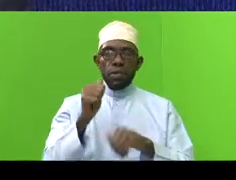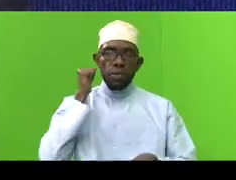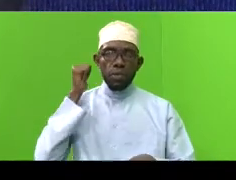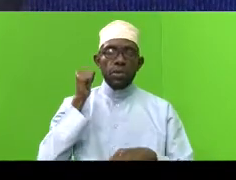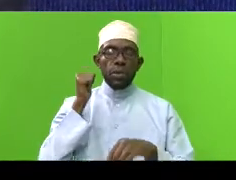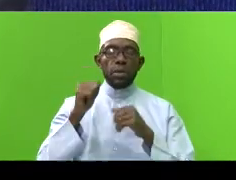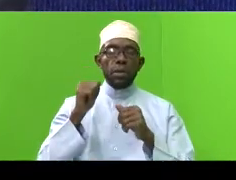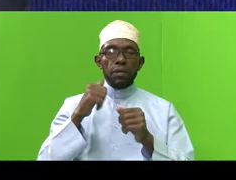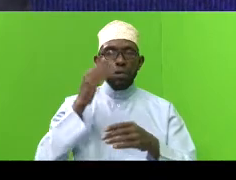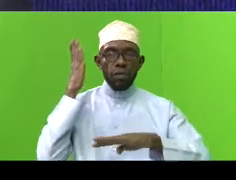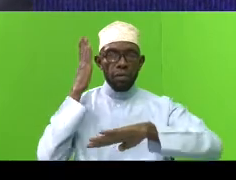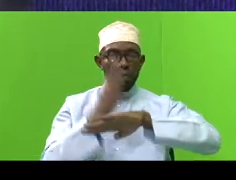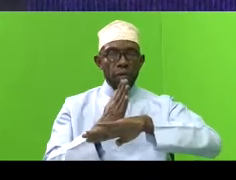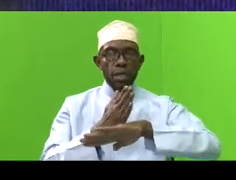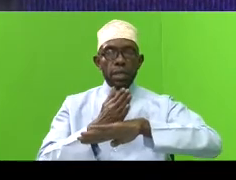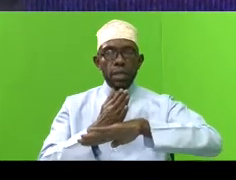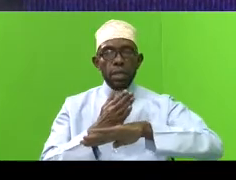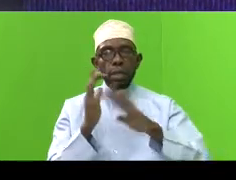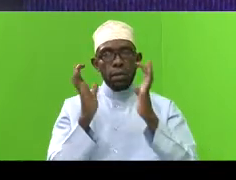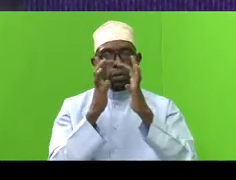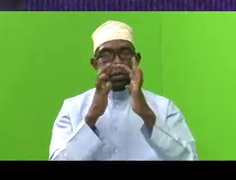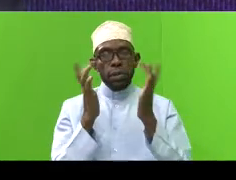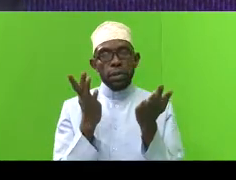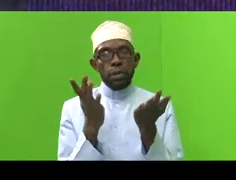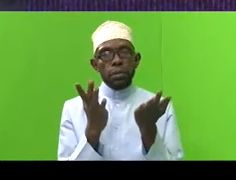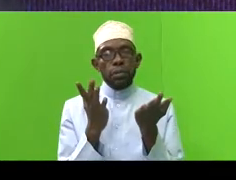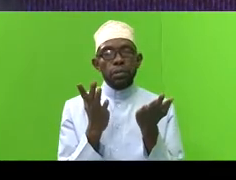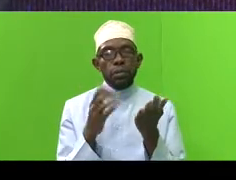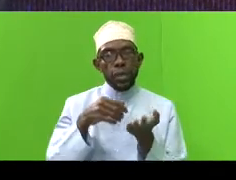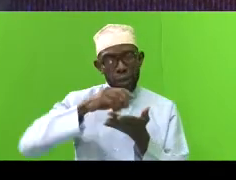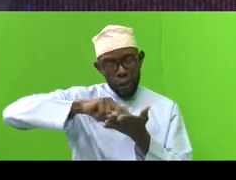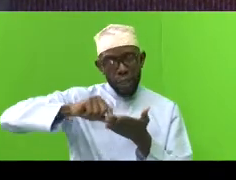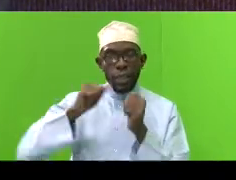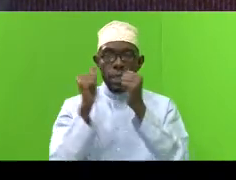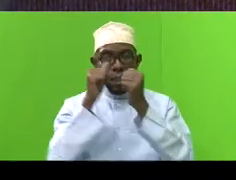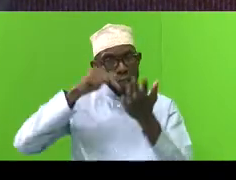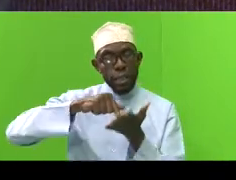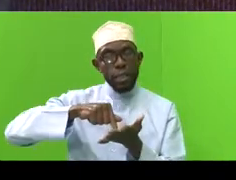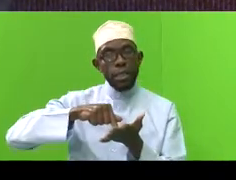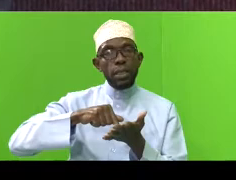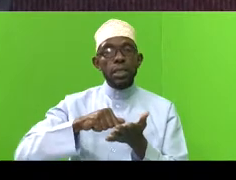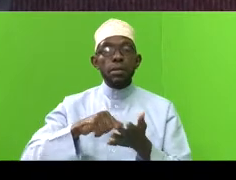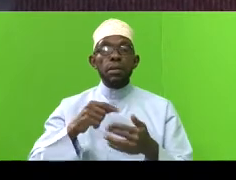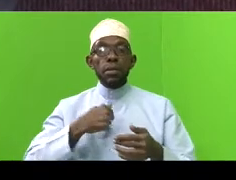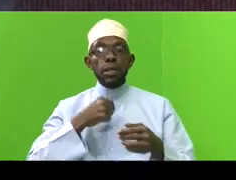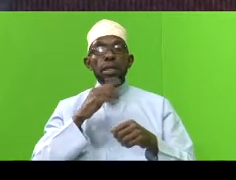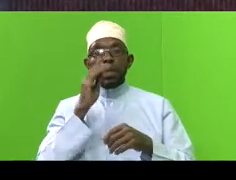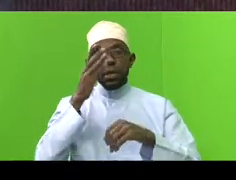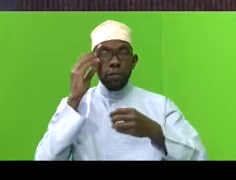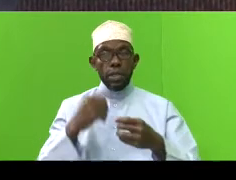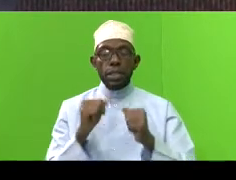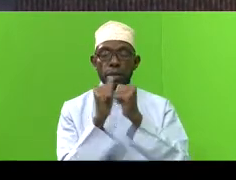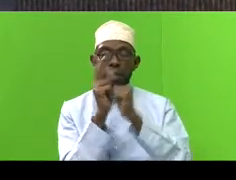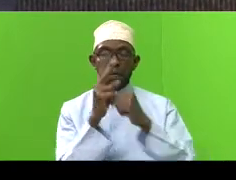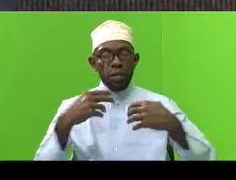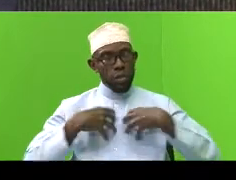wako nayo. Lakini wengi wao huwa, wataweka, kama vile nimekuambia, wataweka habari nusu, wakawambia 10 things about Victor Bwere, number 7 will shock you. Utafungua